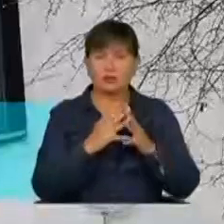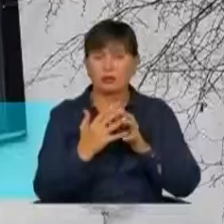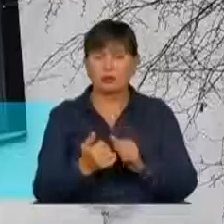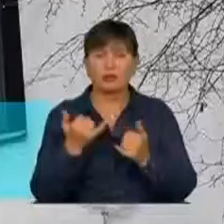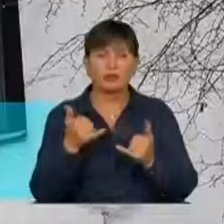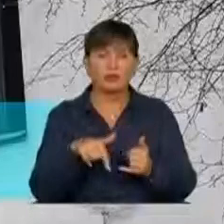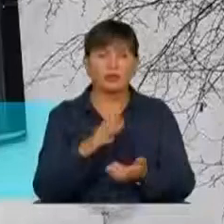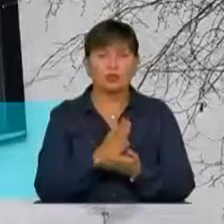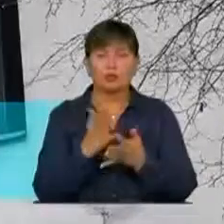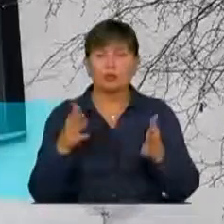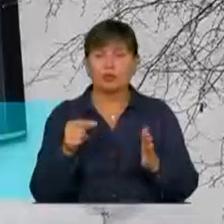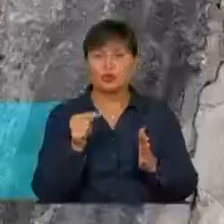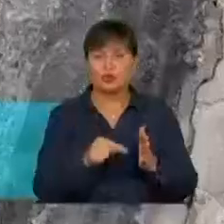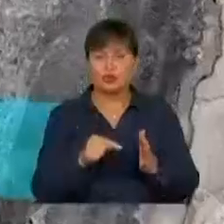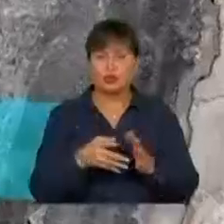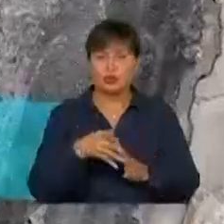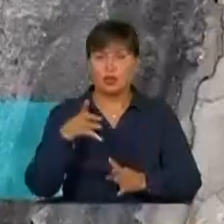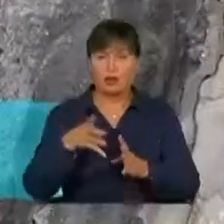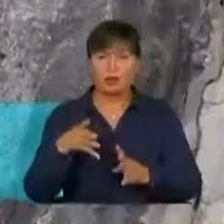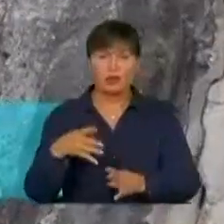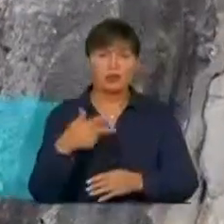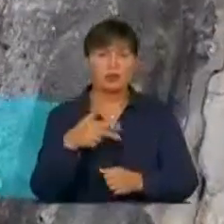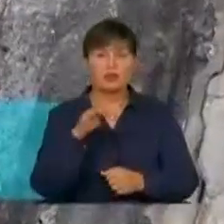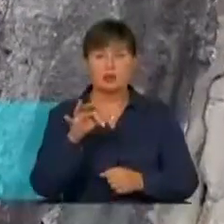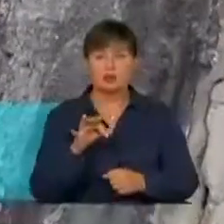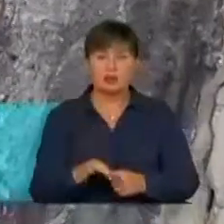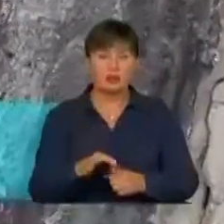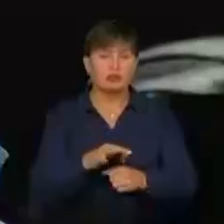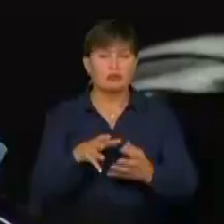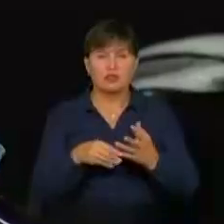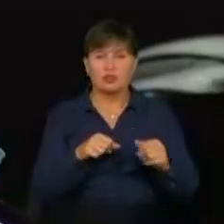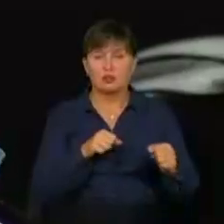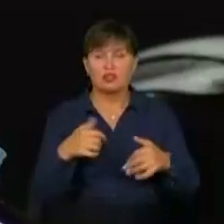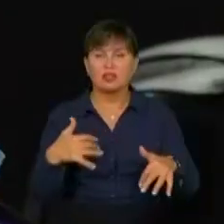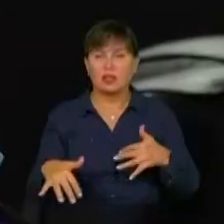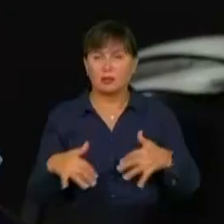них располагается больше 1000 объектов. Из них 30% не сейсмостойкие.